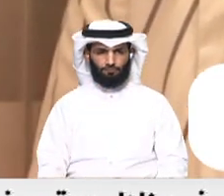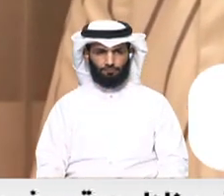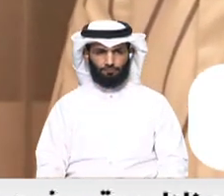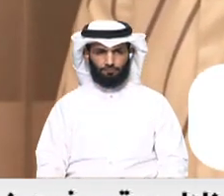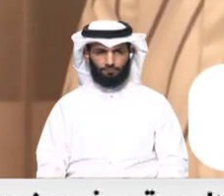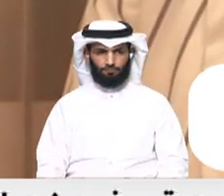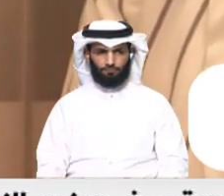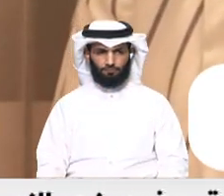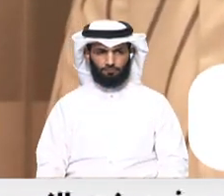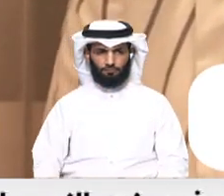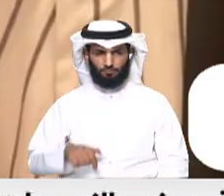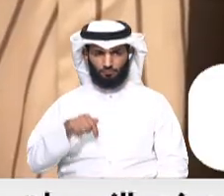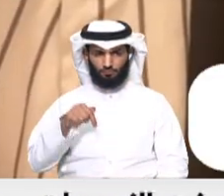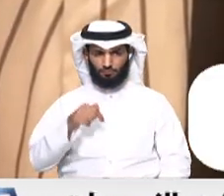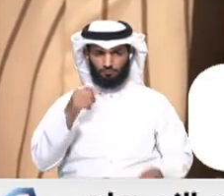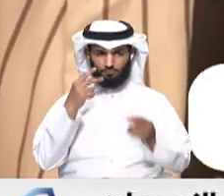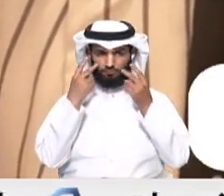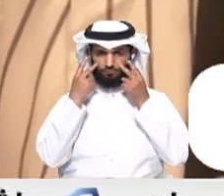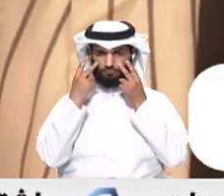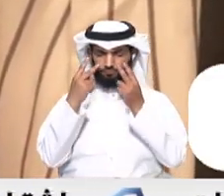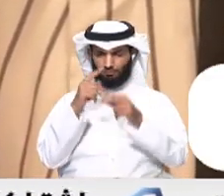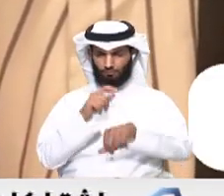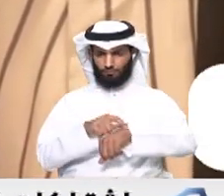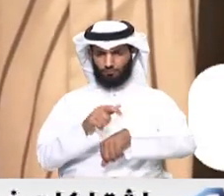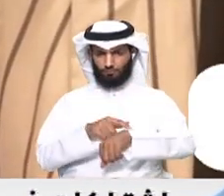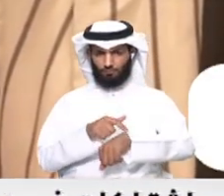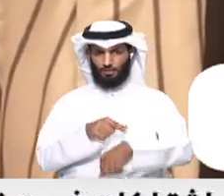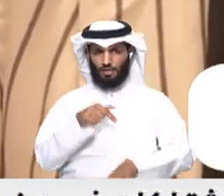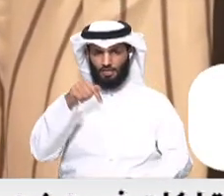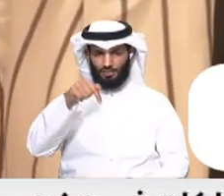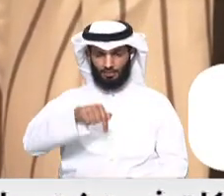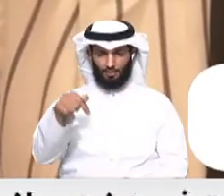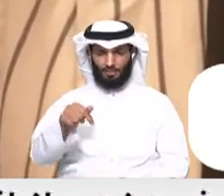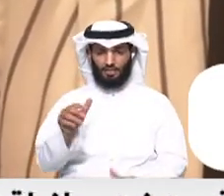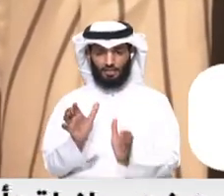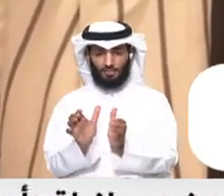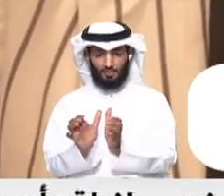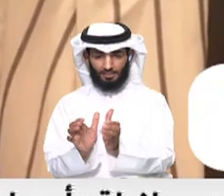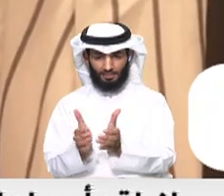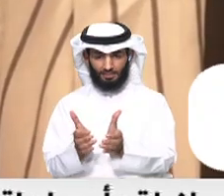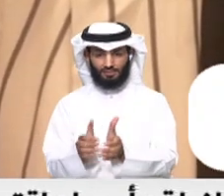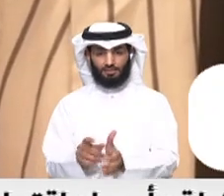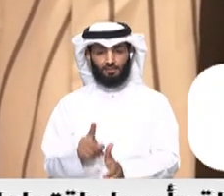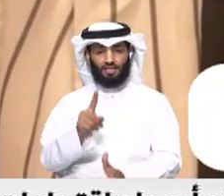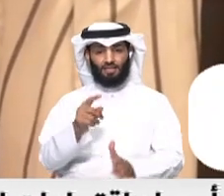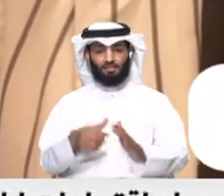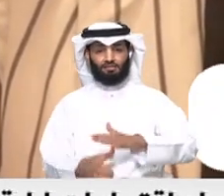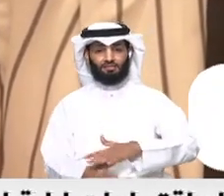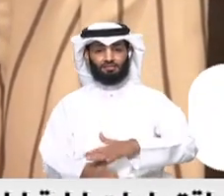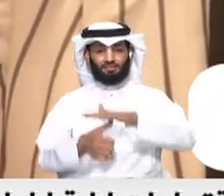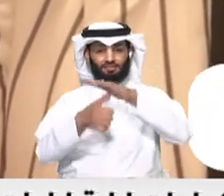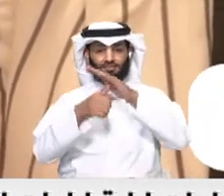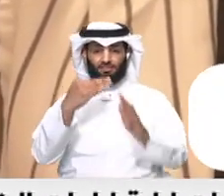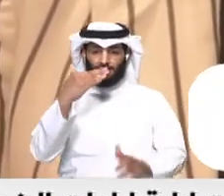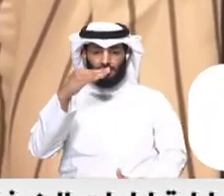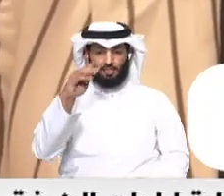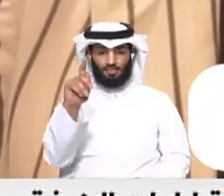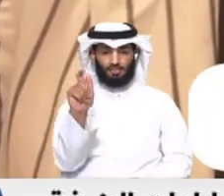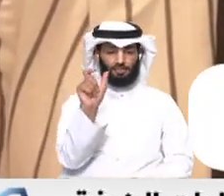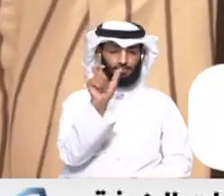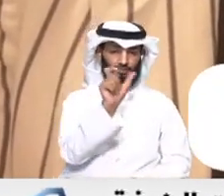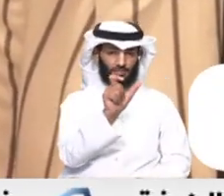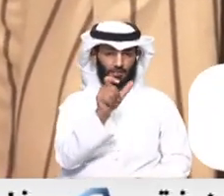فيما رأيناه في الآونة الأخيرة بعد اغتيال أمين عام حزب الله حسن نصر الله، هناك توسع